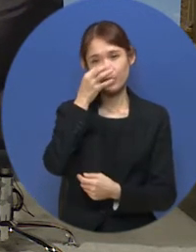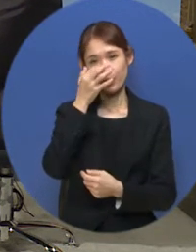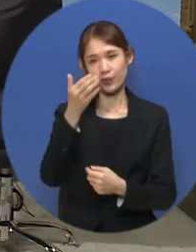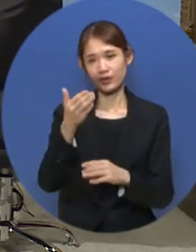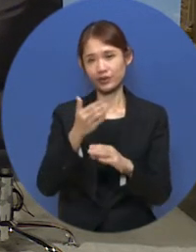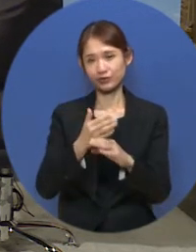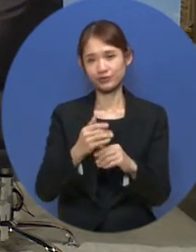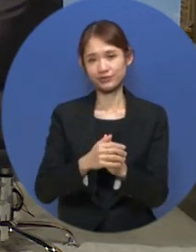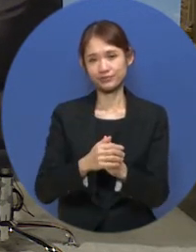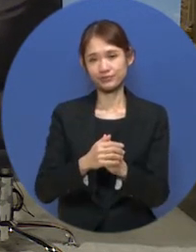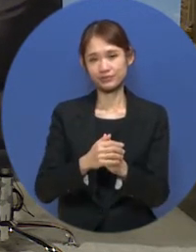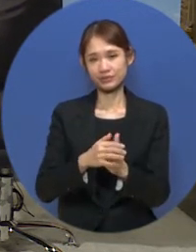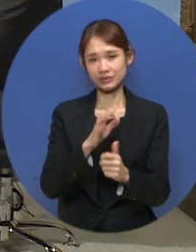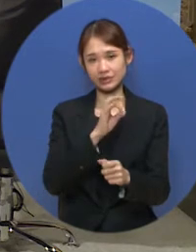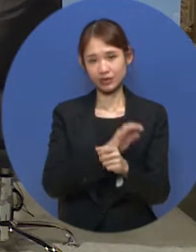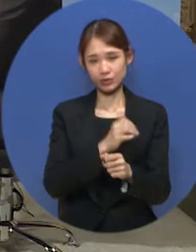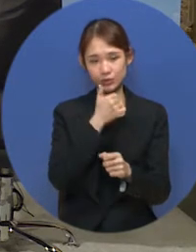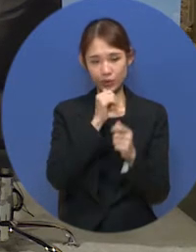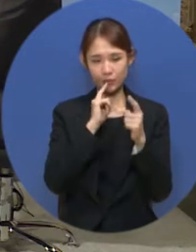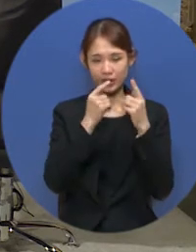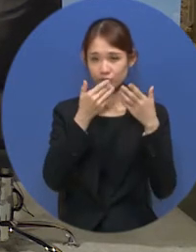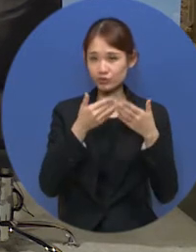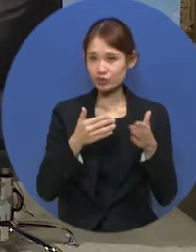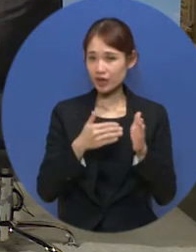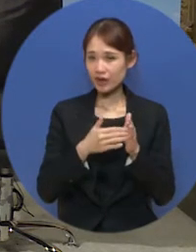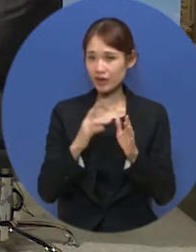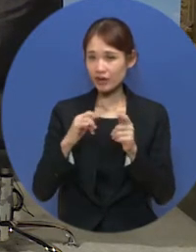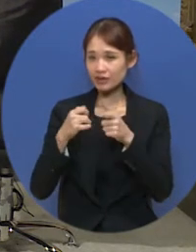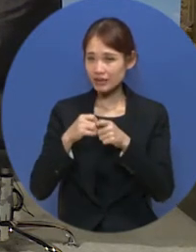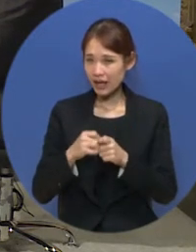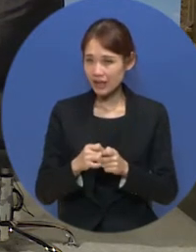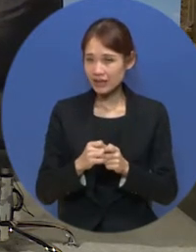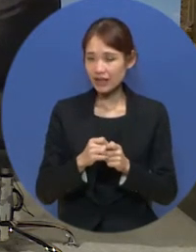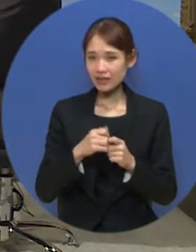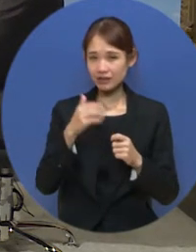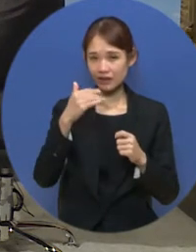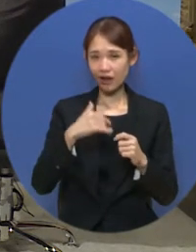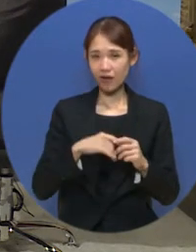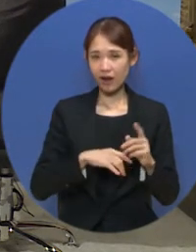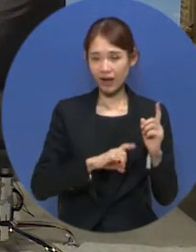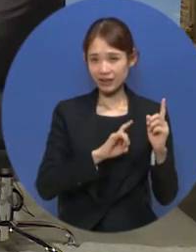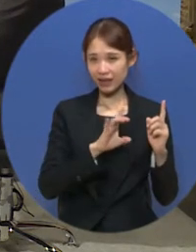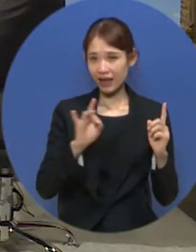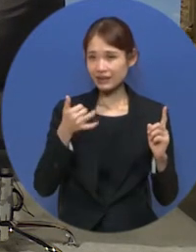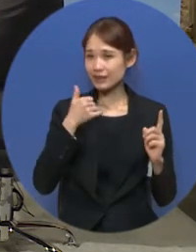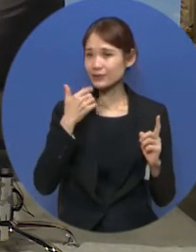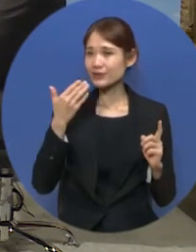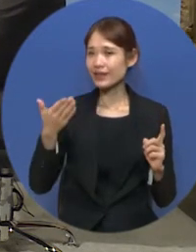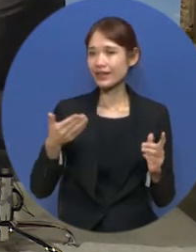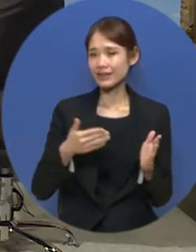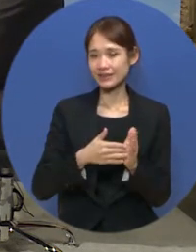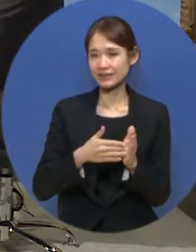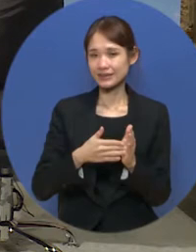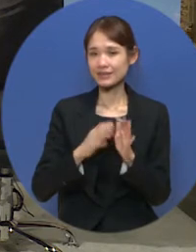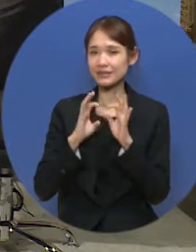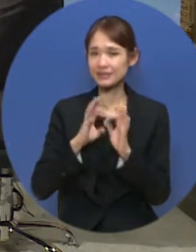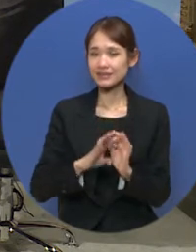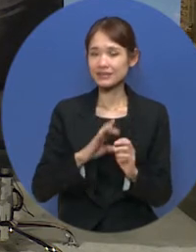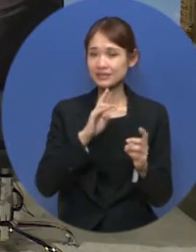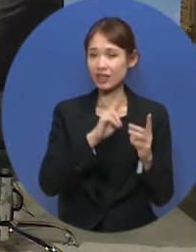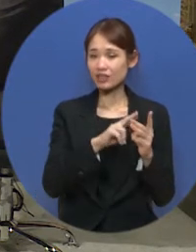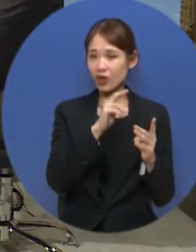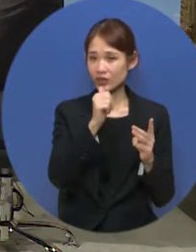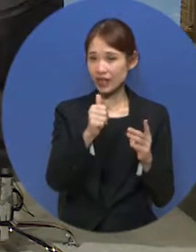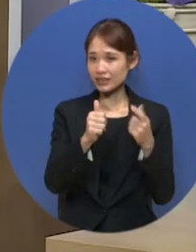네. 이제 간략한 소개 말씀 해주셨는데 보다 자세한 내용은 차근차근 알아가도록 하겠습니다. 그럼 이어서 이제 센터장님께